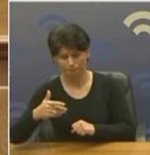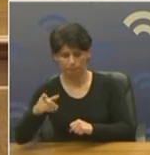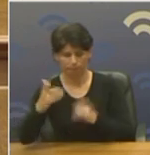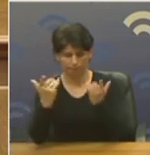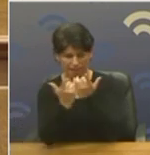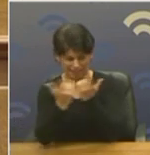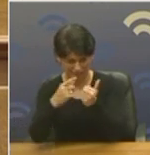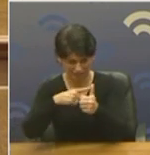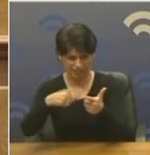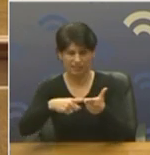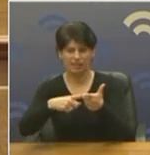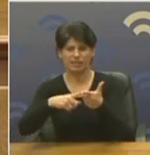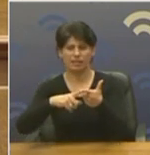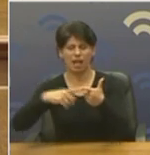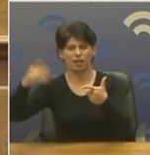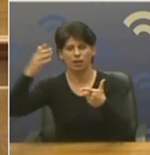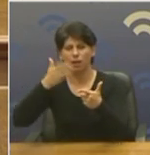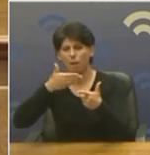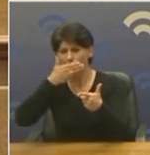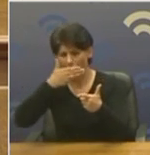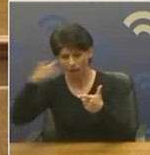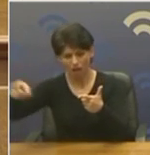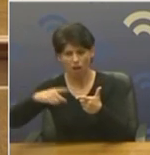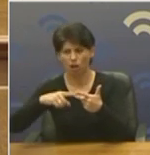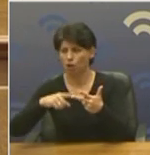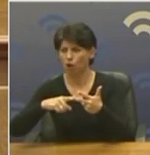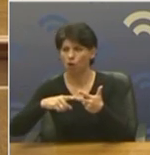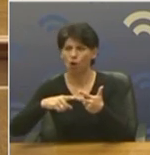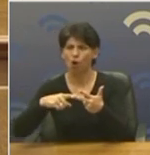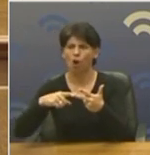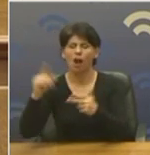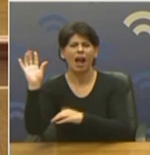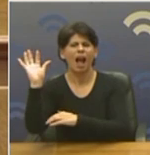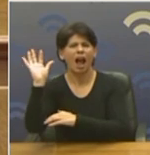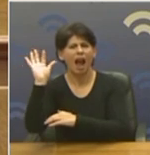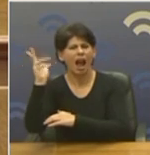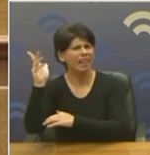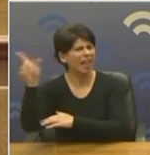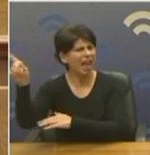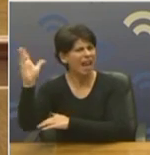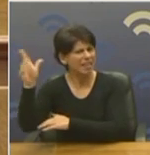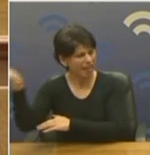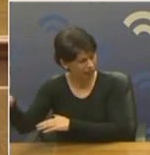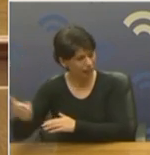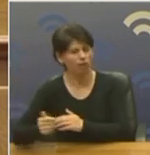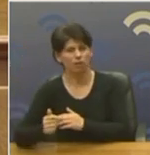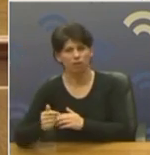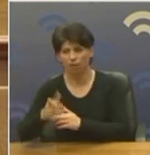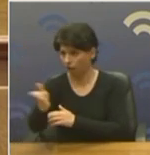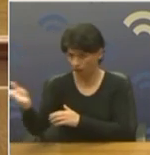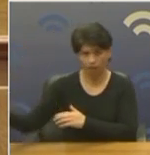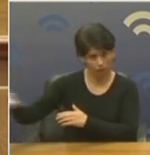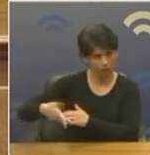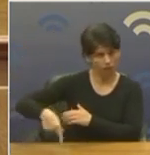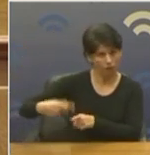Μπαγκλαντές, Αλγερία. Η ερώτηση για απάντηση είναι εκεί. Αυτούς φέρνετε, κύριε Υπουργέ, κύριε Πρωθυπουργέ. αυτούς θα φέρουμε στην Ελλάδα. Και